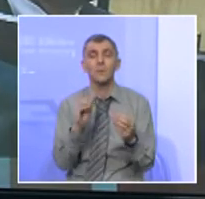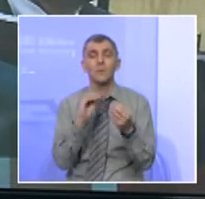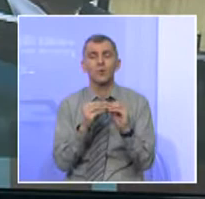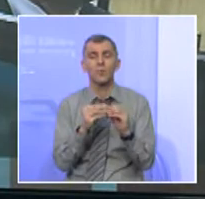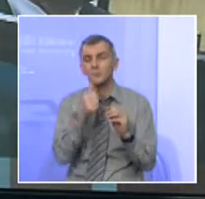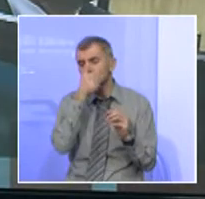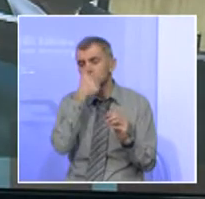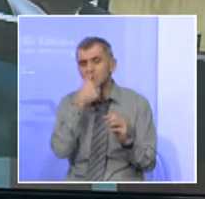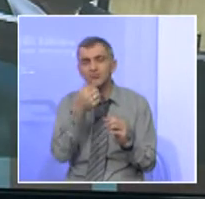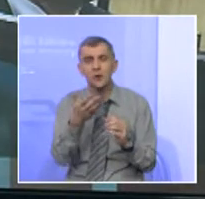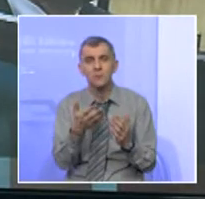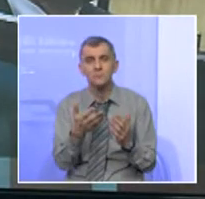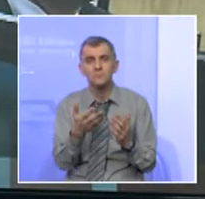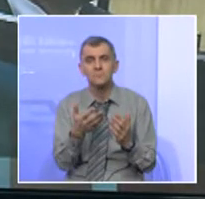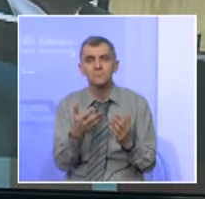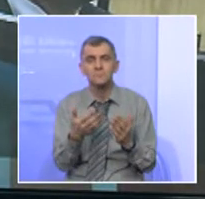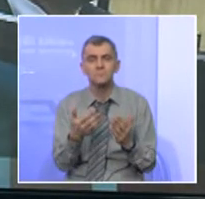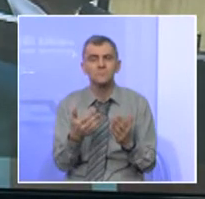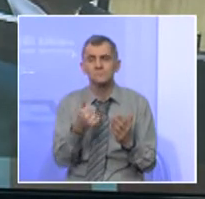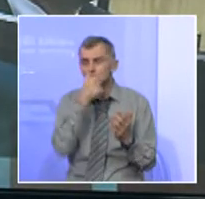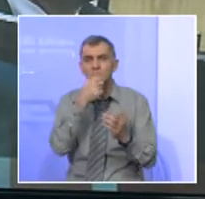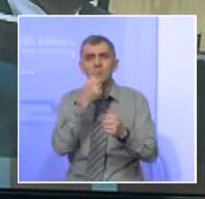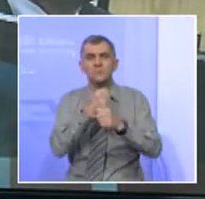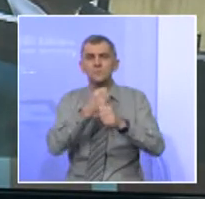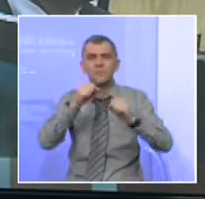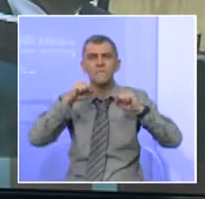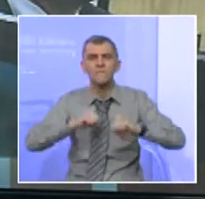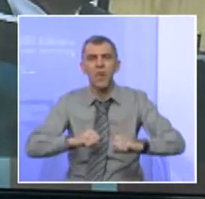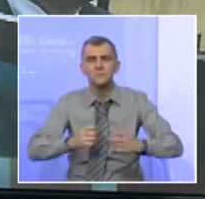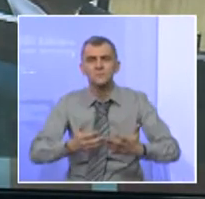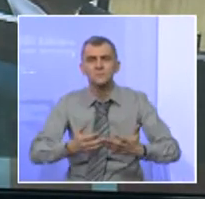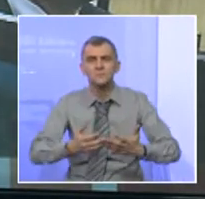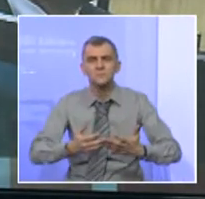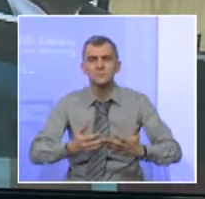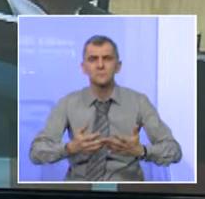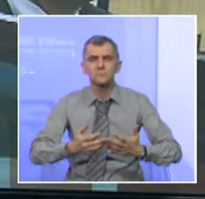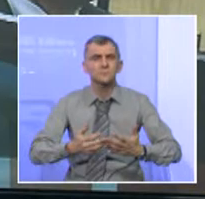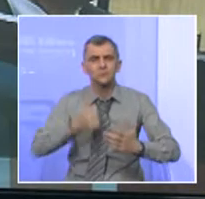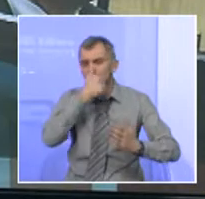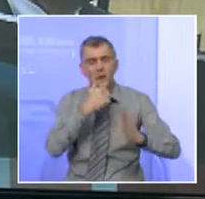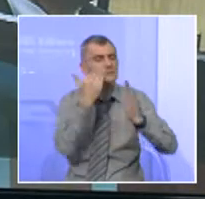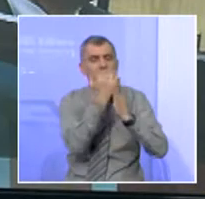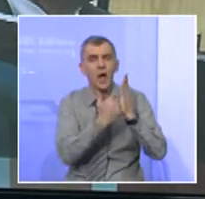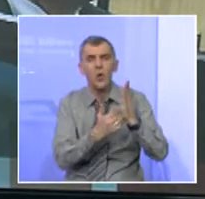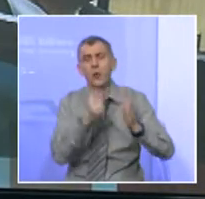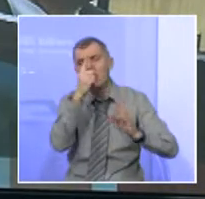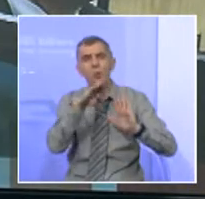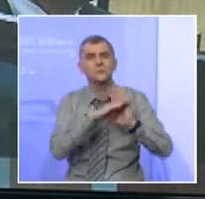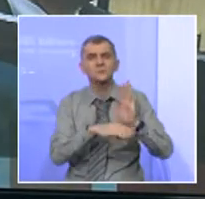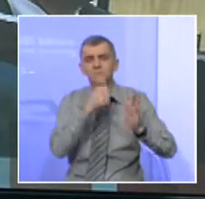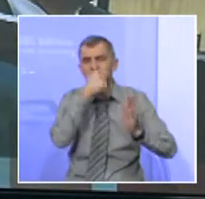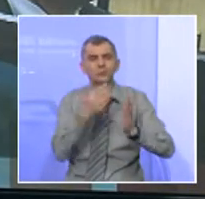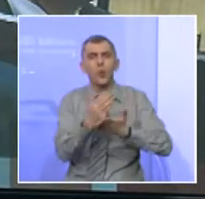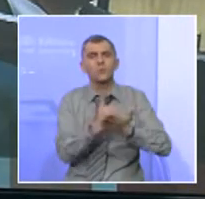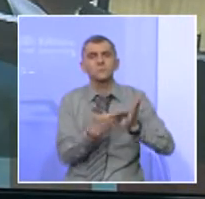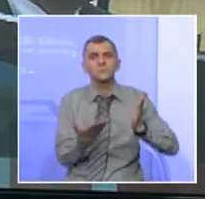čemu služi sva ta vlast i čemu služe svi zakoni, čemu služi ustav. A